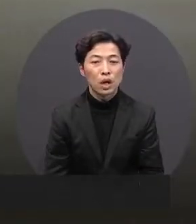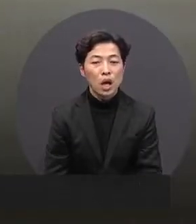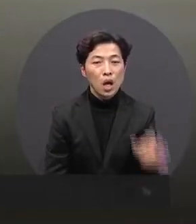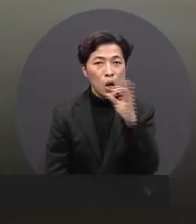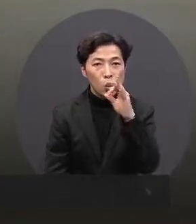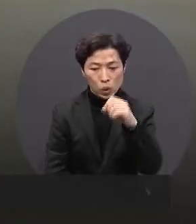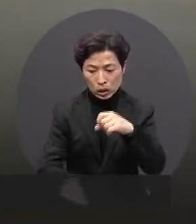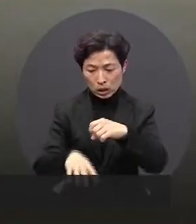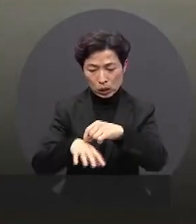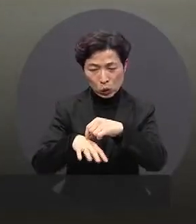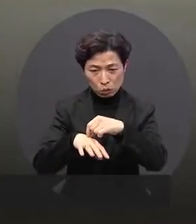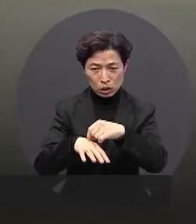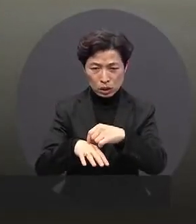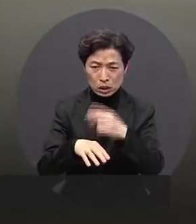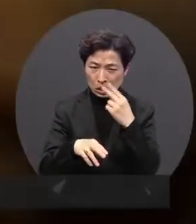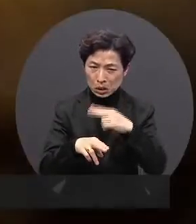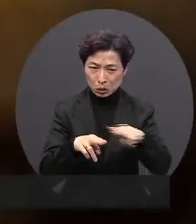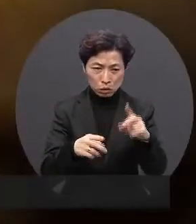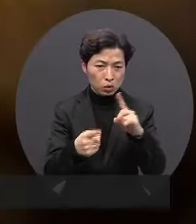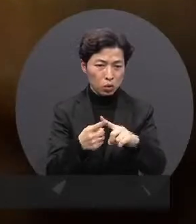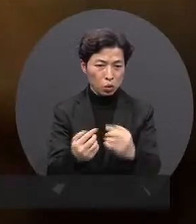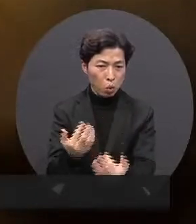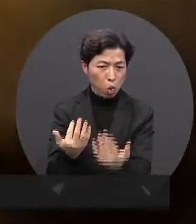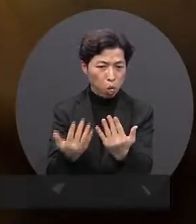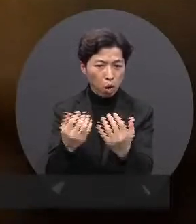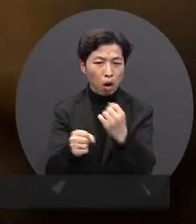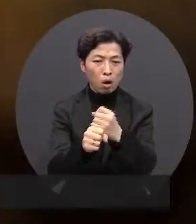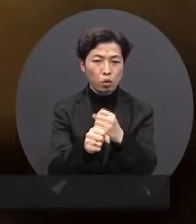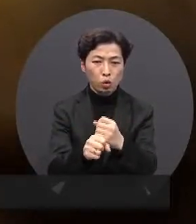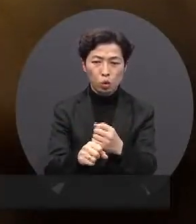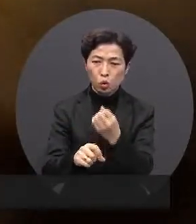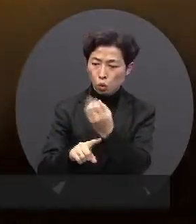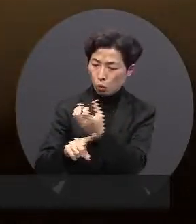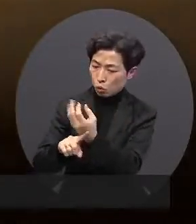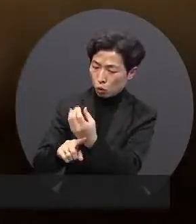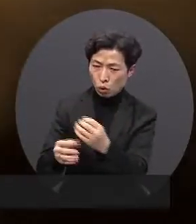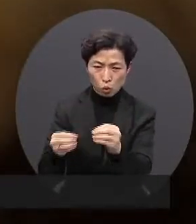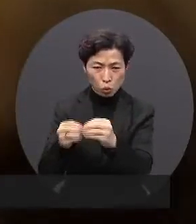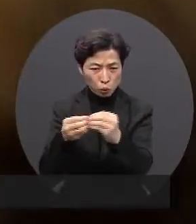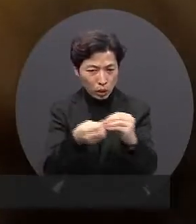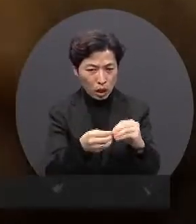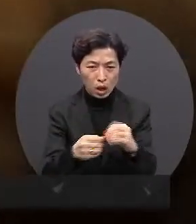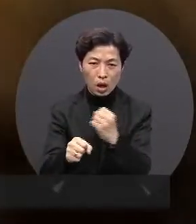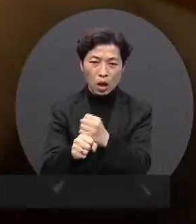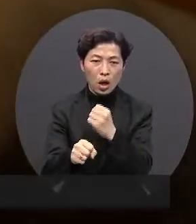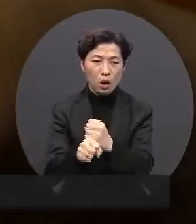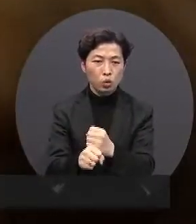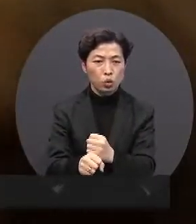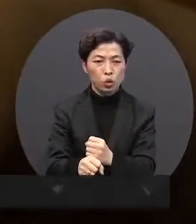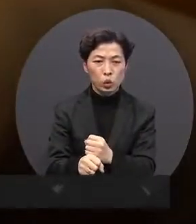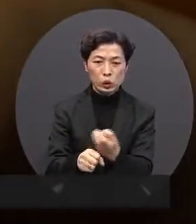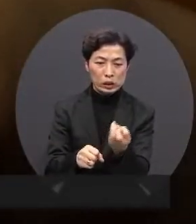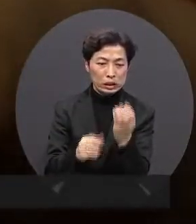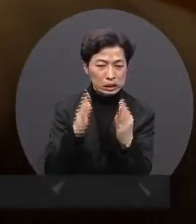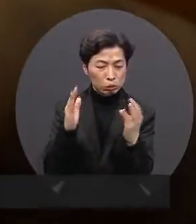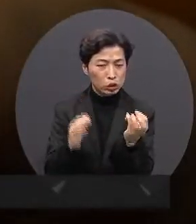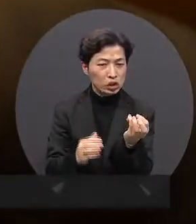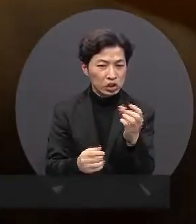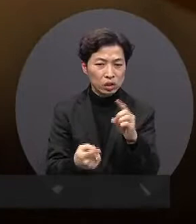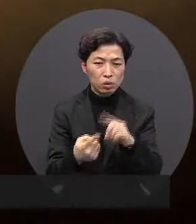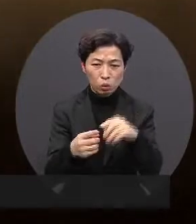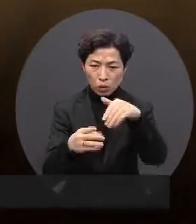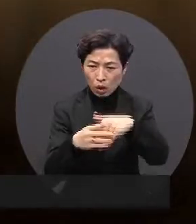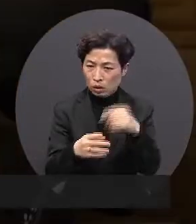돼지 껍질을 막 기름을 어떻게 보고 태워보기도 하고 거기다 진주를 박아보기도 하고 그것보다는 씨앗을 심고